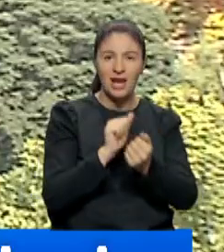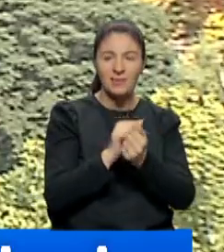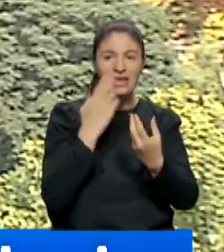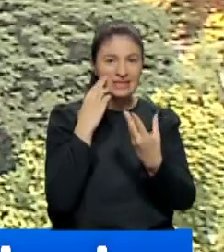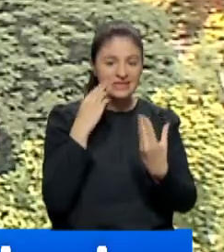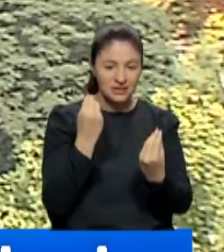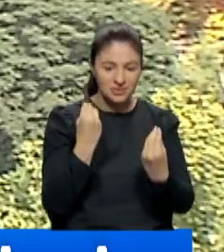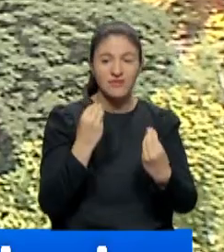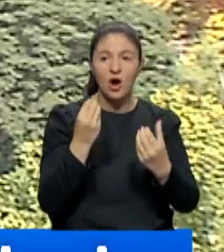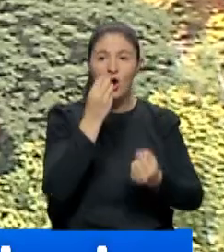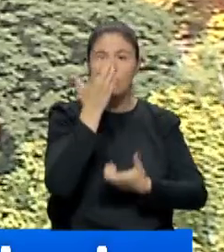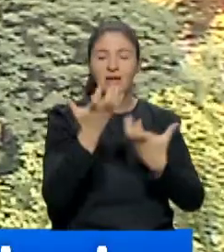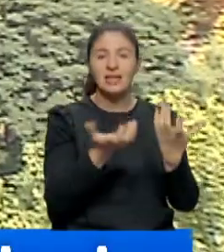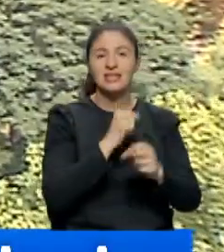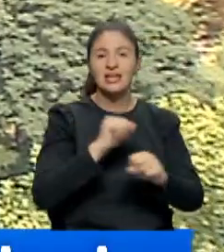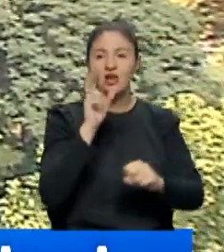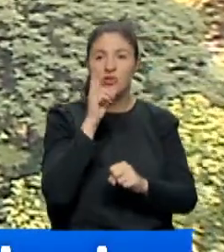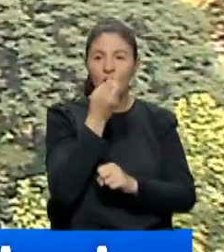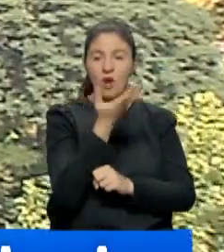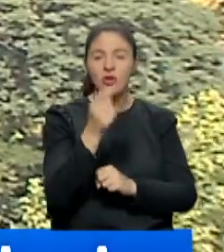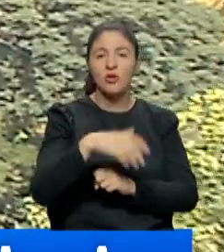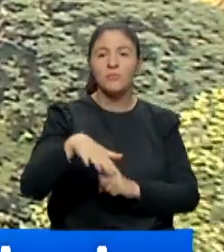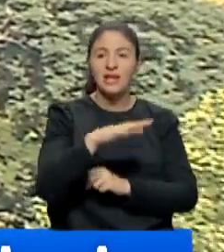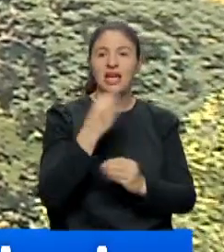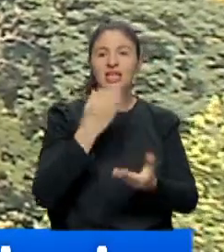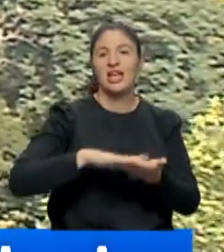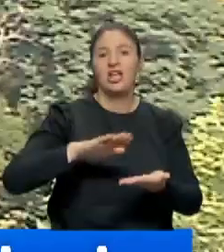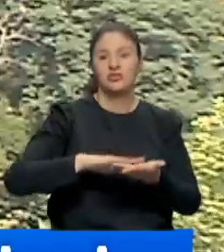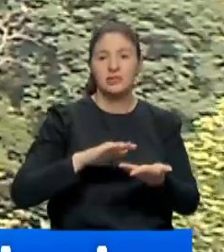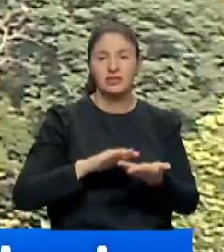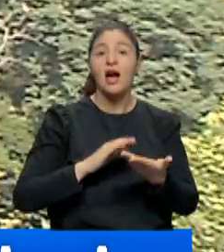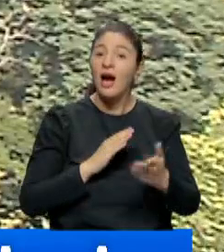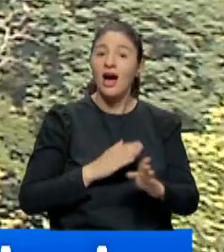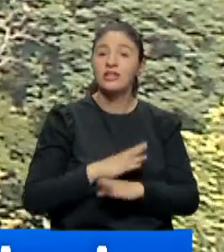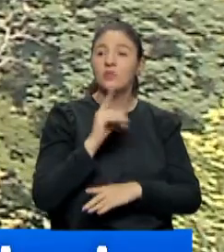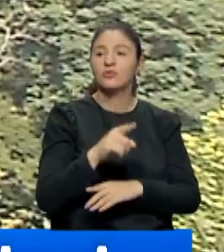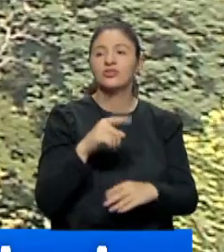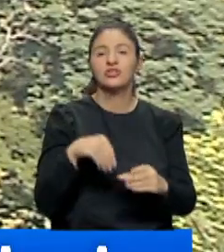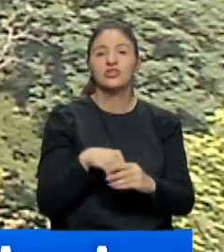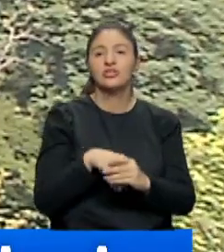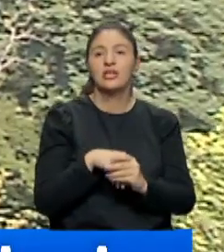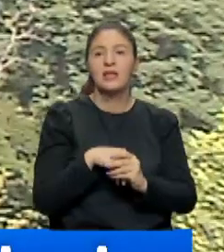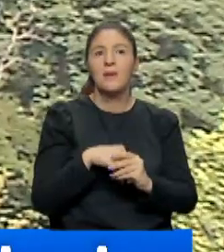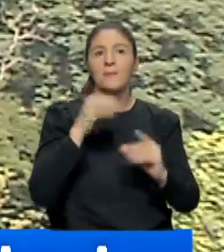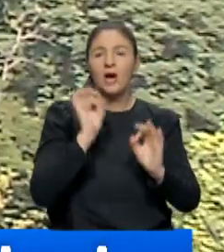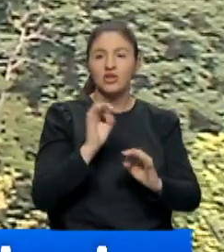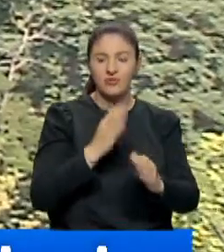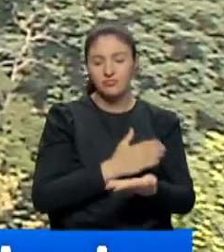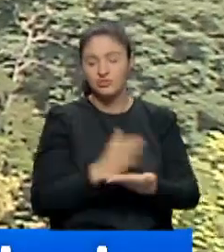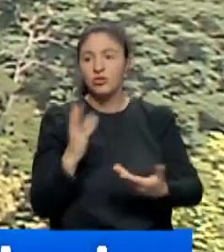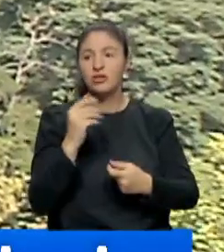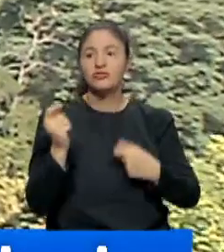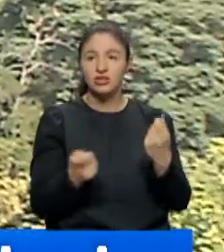orman yangınlarında hasar görmüş orman arazilerinin iyileştirilmesi Aslında bu her yerinden başlayan ve